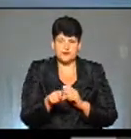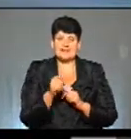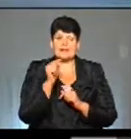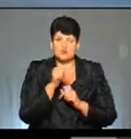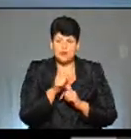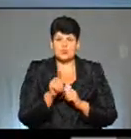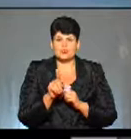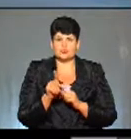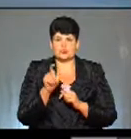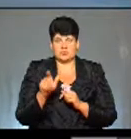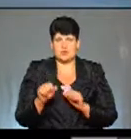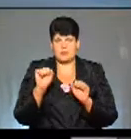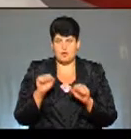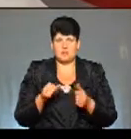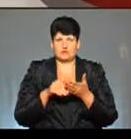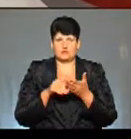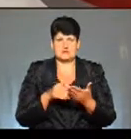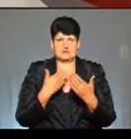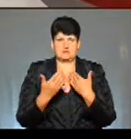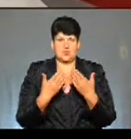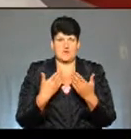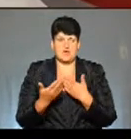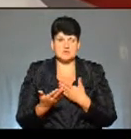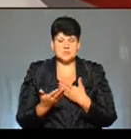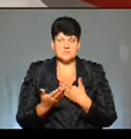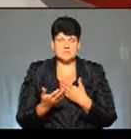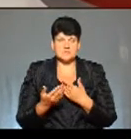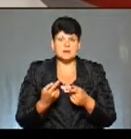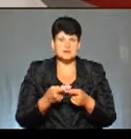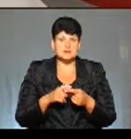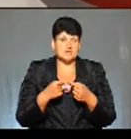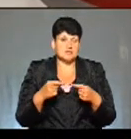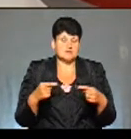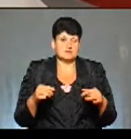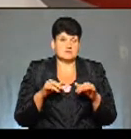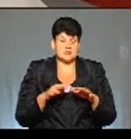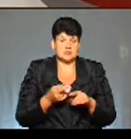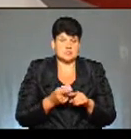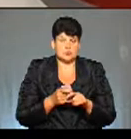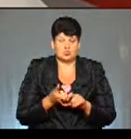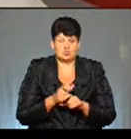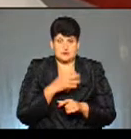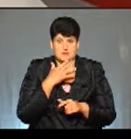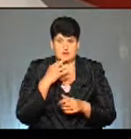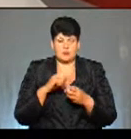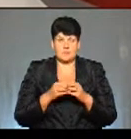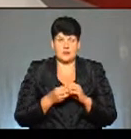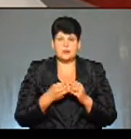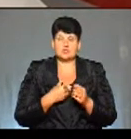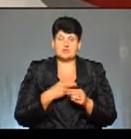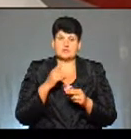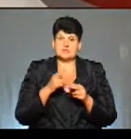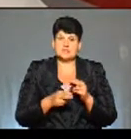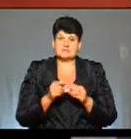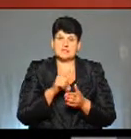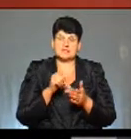щоб людина могла допомогти спілкуватися. Ну, от такі тут ще є речі. Ну, тут дуже багато проблем. Ще на завершення нашого ефіру поставлю